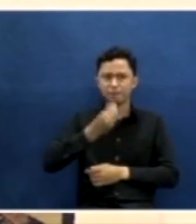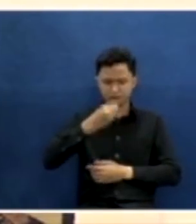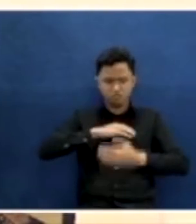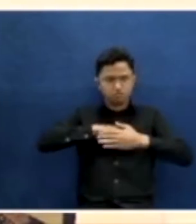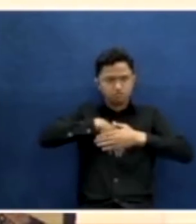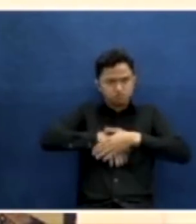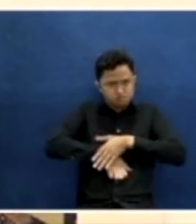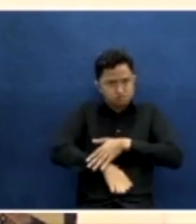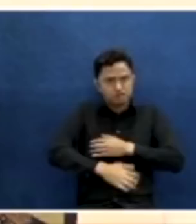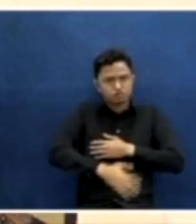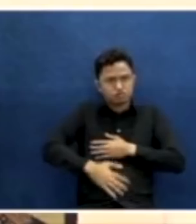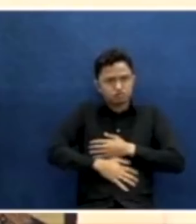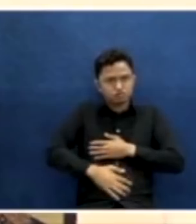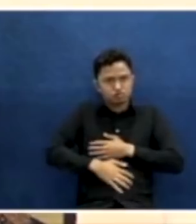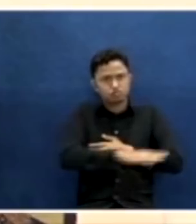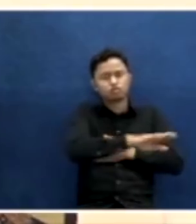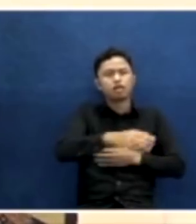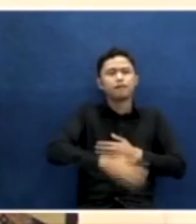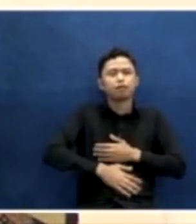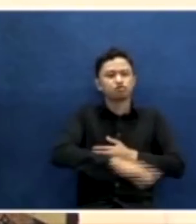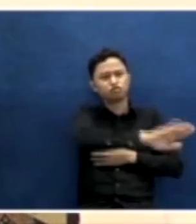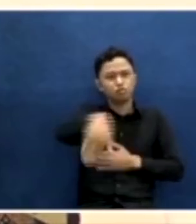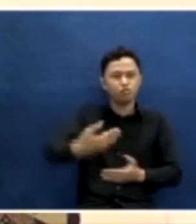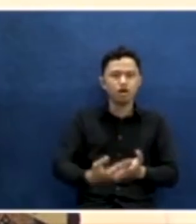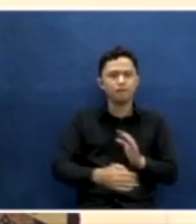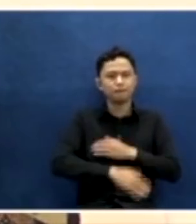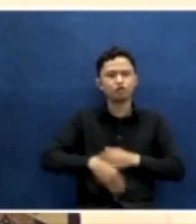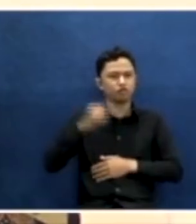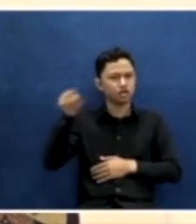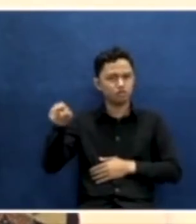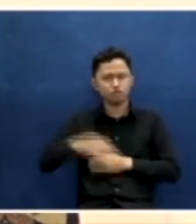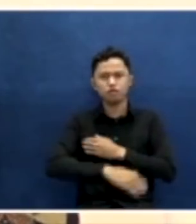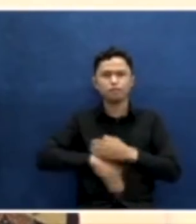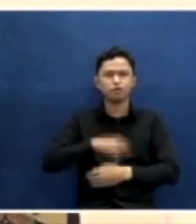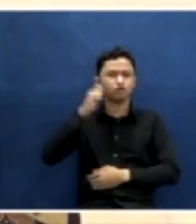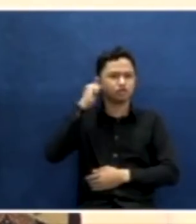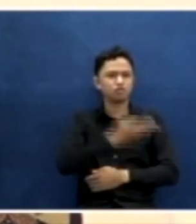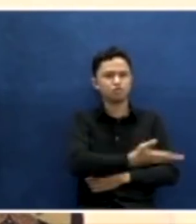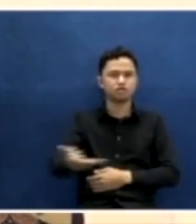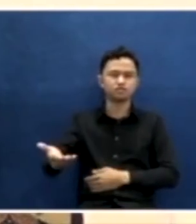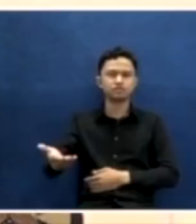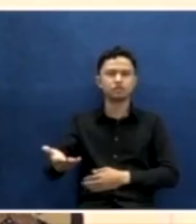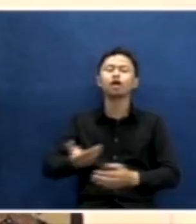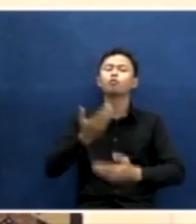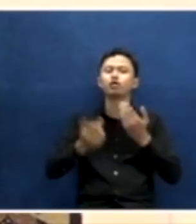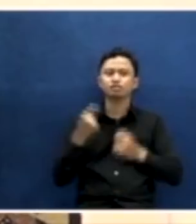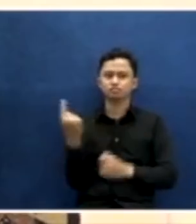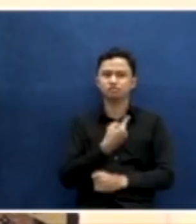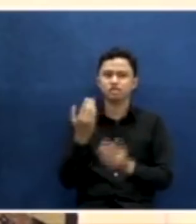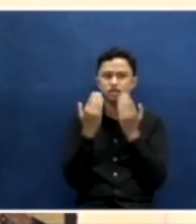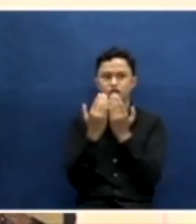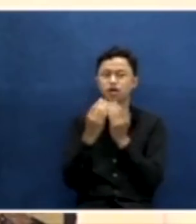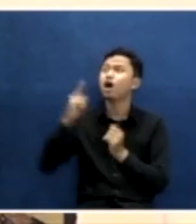saya perutnya Antum perutnya anti dan itulah yang menjadikan akhirnya semua permintaan kita tidak